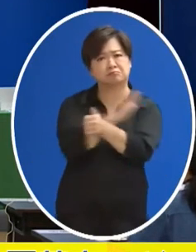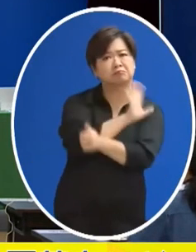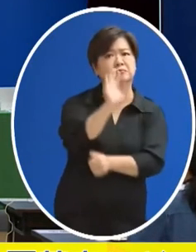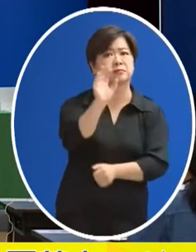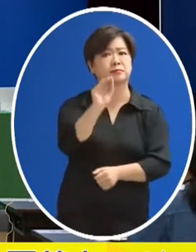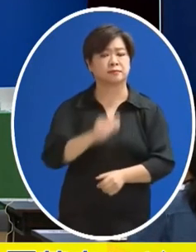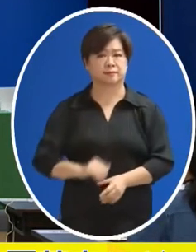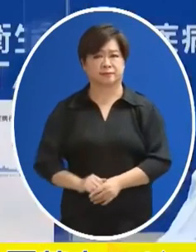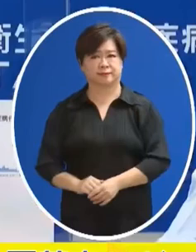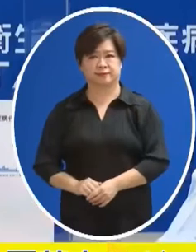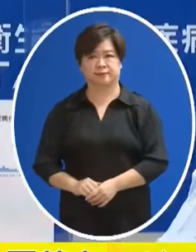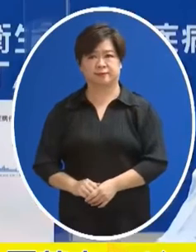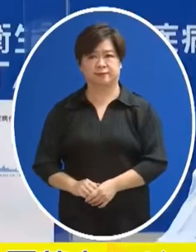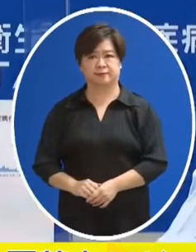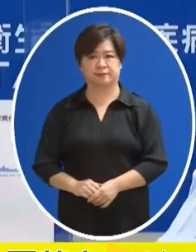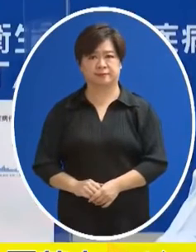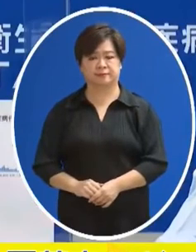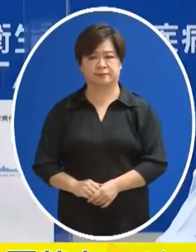谢。